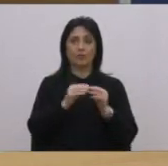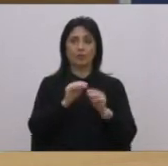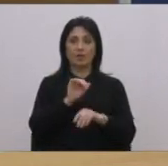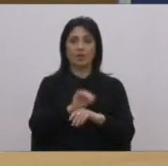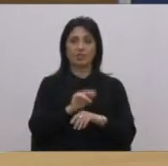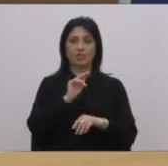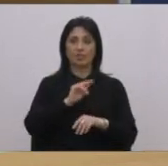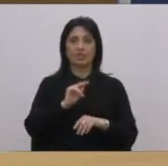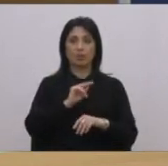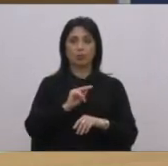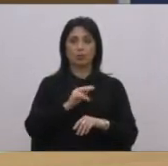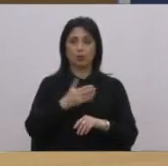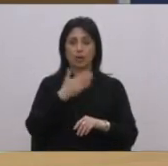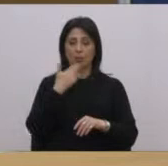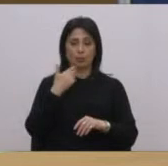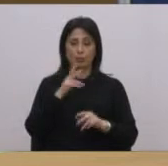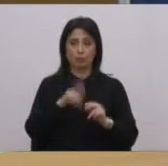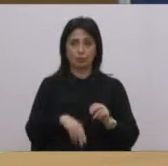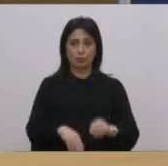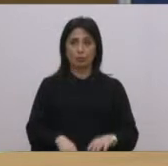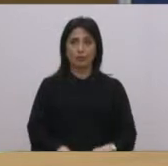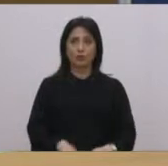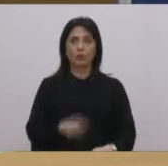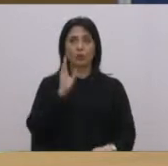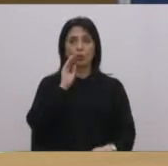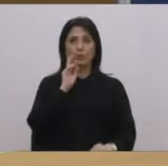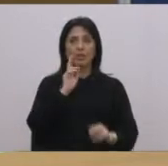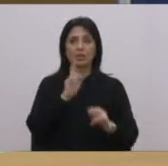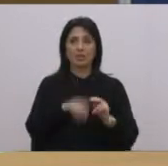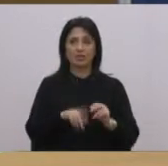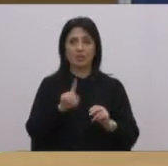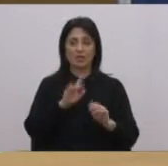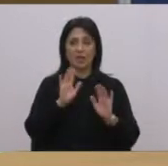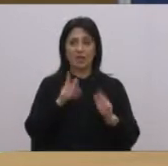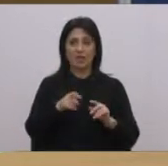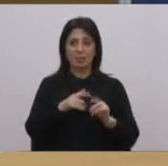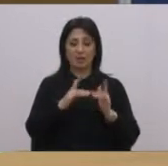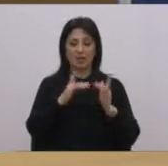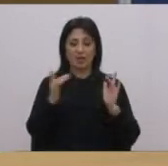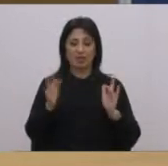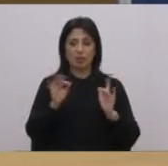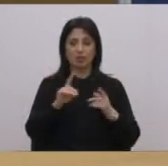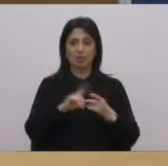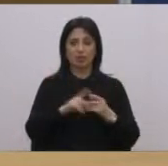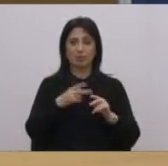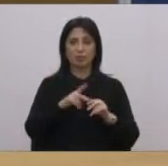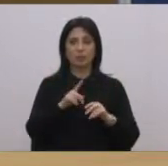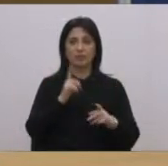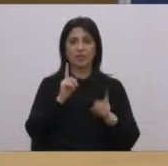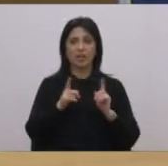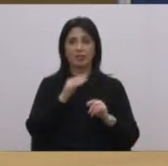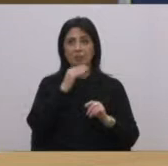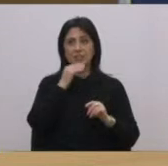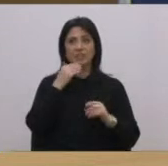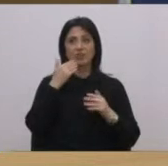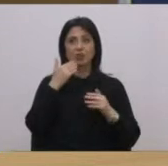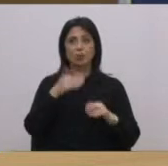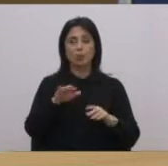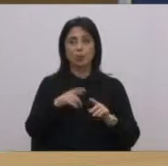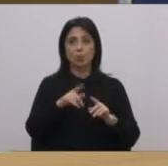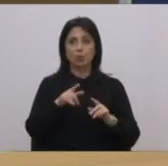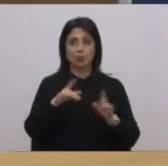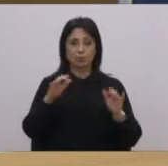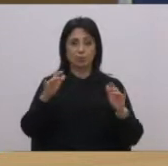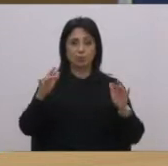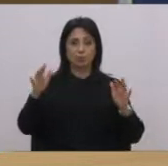და სამუშაოები არ არის დასრულებული. როდის დასრულდება, რა ხდება ამ ხიდთან დაკავშირებით, იმიტომ რომ რეალურად ცხეთაში უკვე მუსირებს